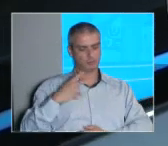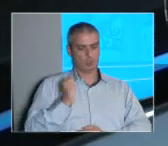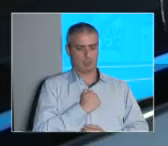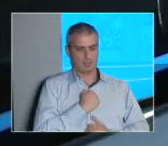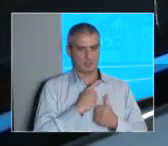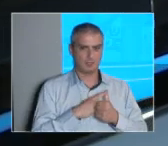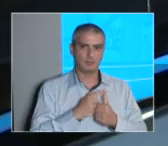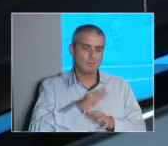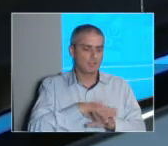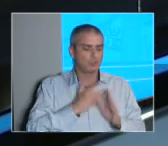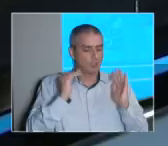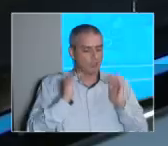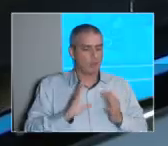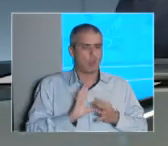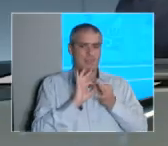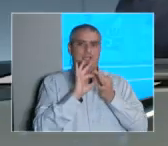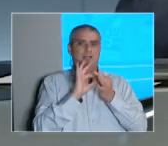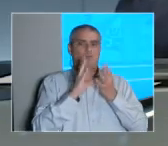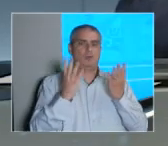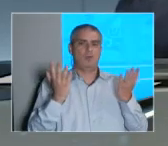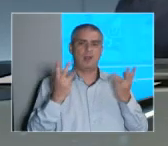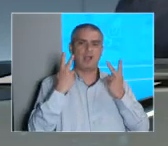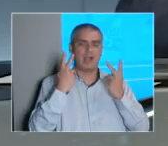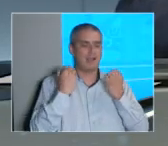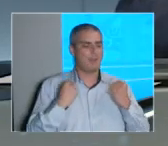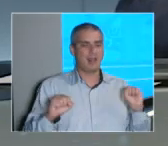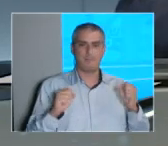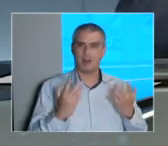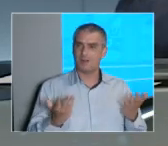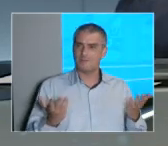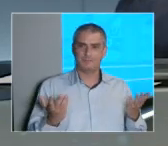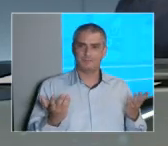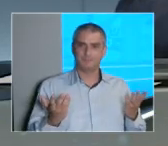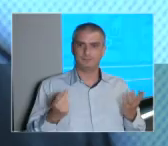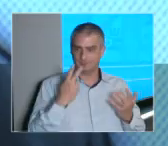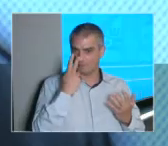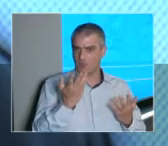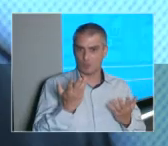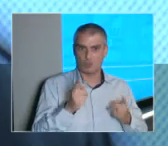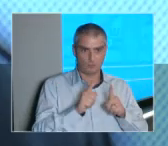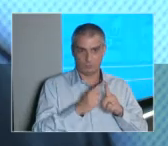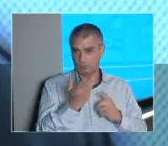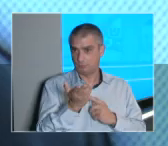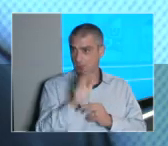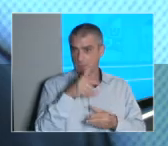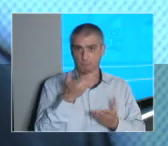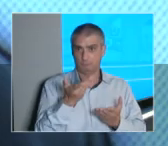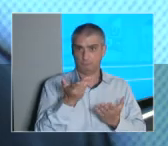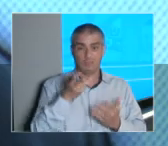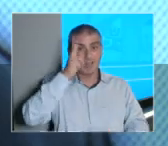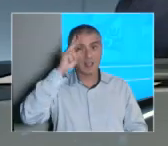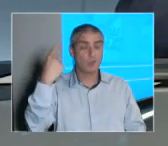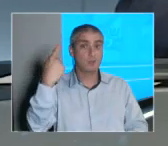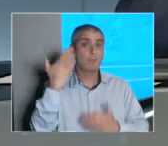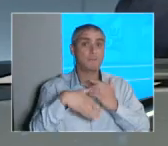דת. שהוא מרגיש פחות חיבור לערכים ליברליים, ואתה רואה את זה כפי שזה בא לידי ביטוי בין השאר, בכך